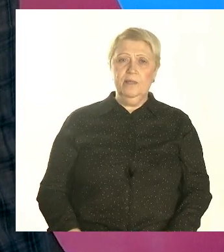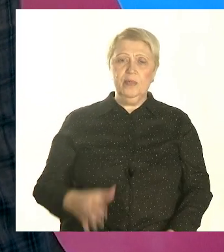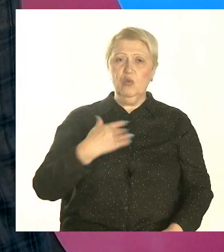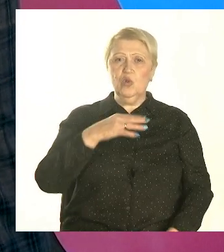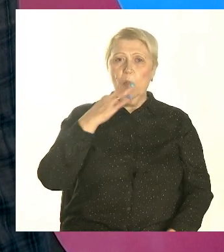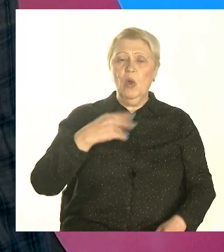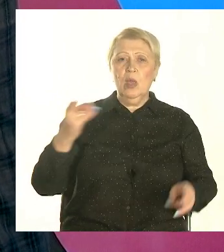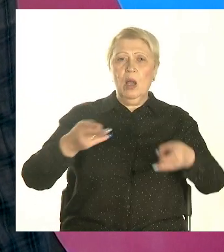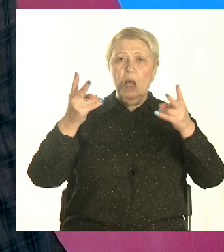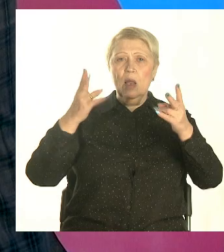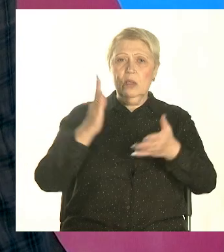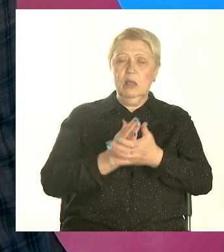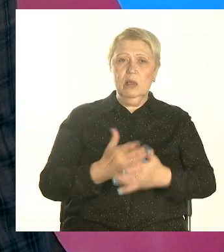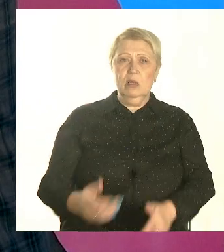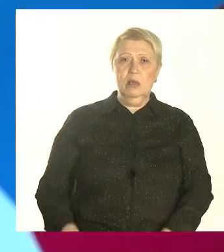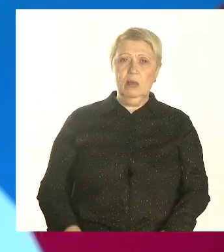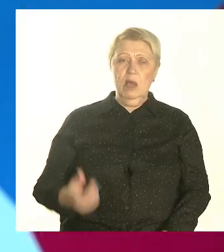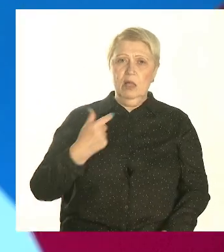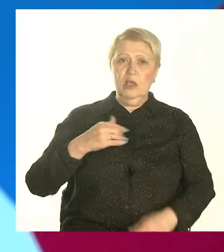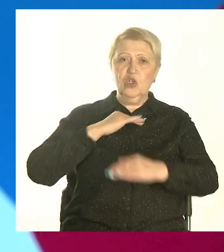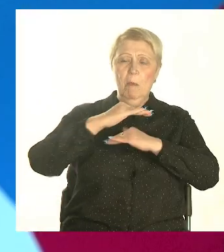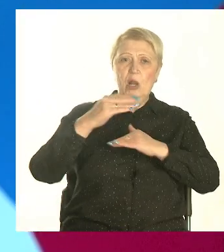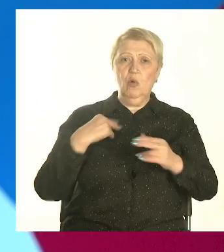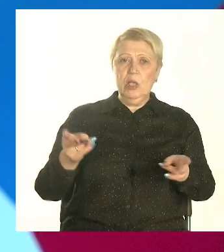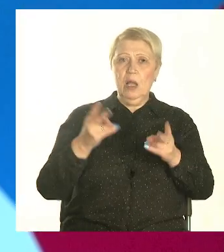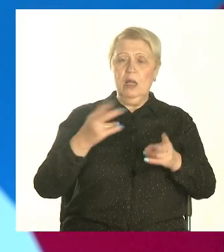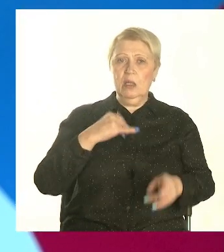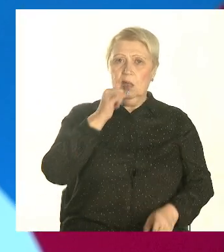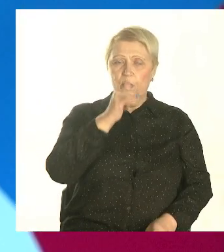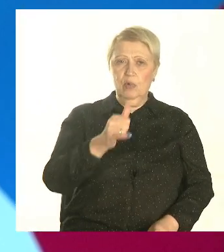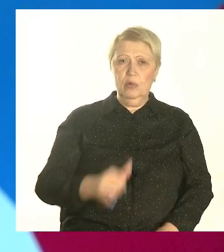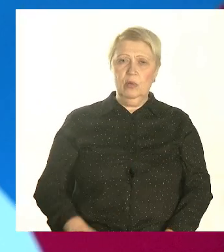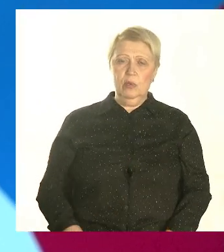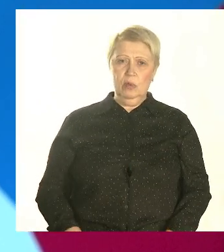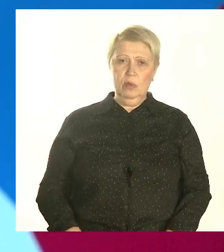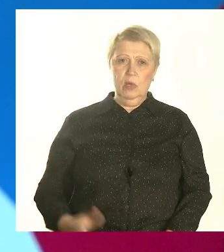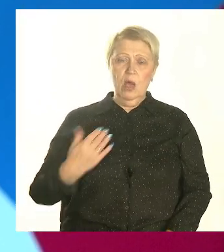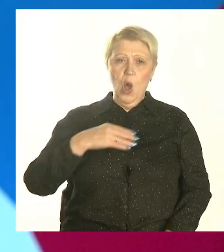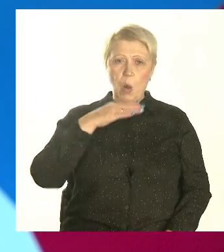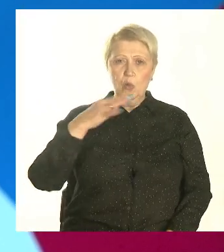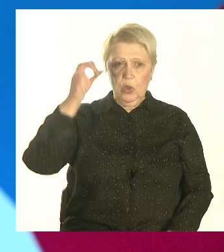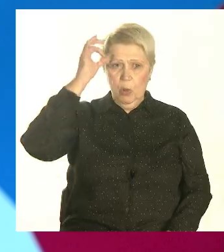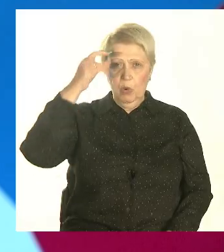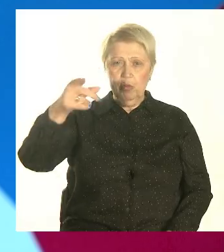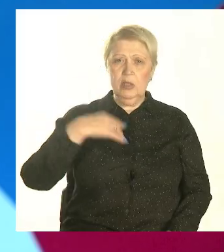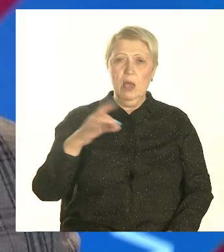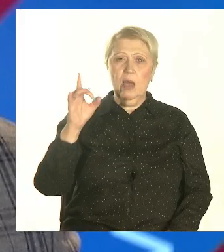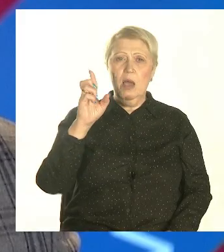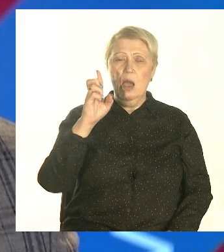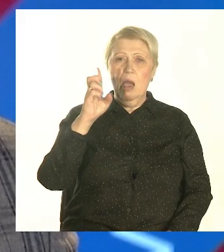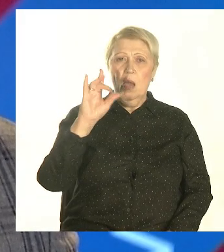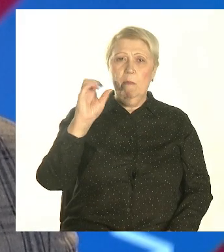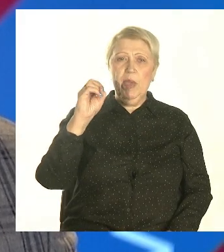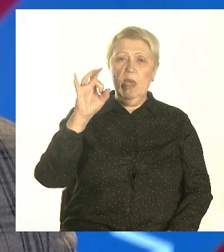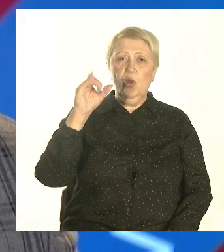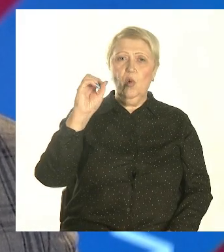сегодня. Наш полигон гореть не будет. Ну, он не горит уже, да. Многие помнят, Березовская свалка была, она